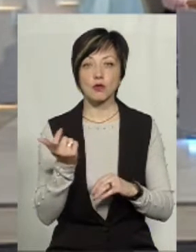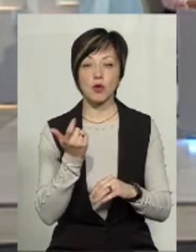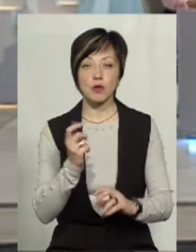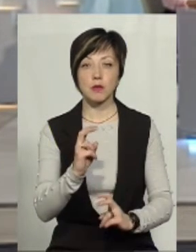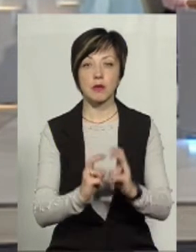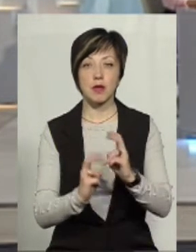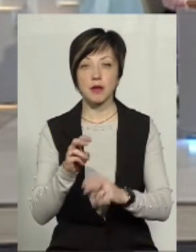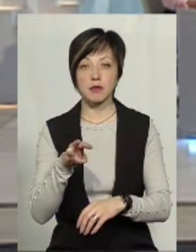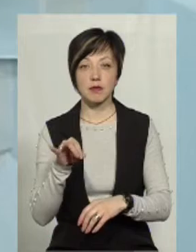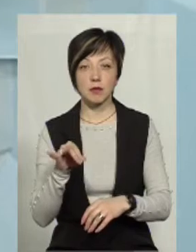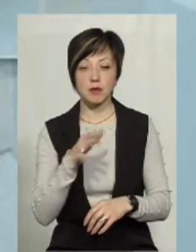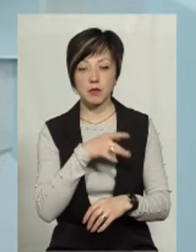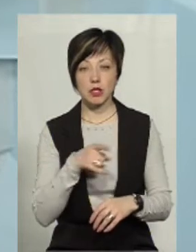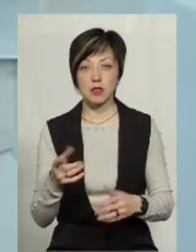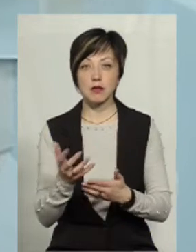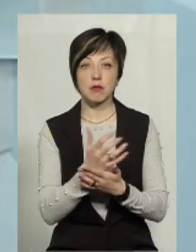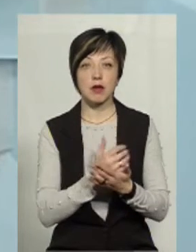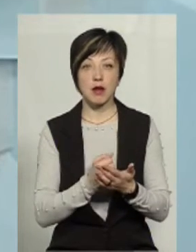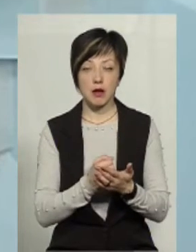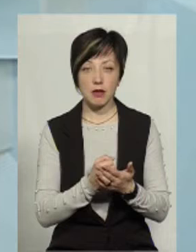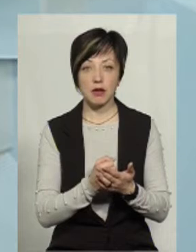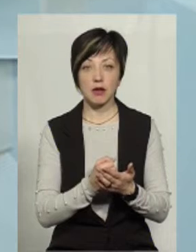сільськогосподарськими підприємствами під час збирання врожаю